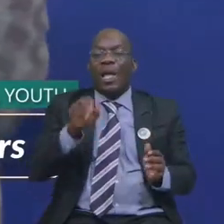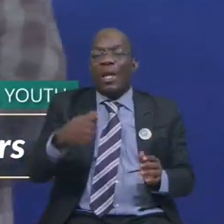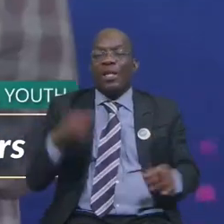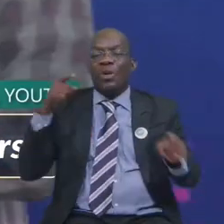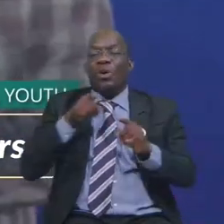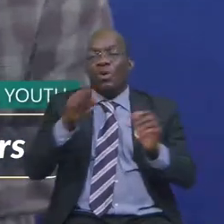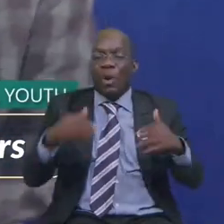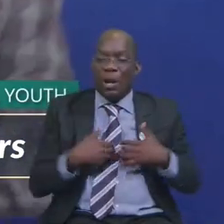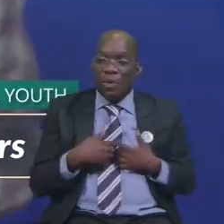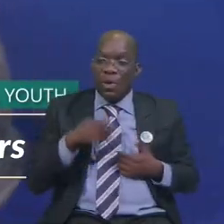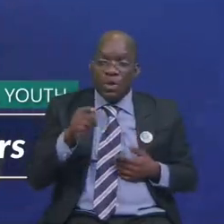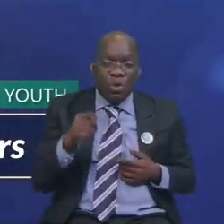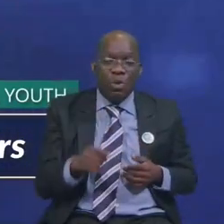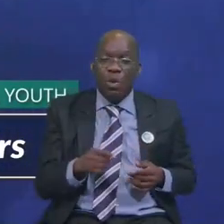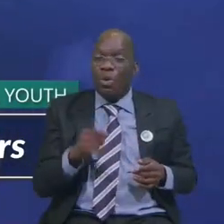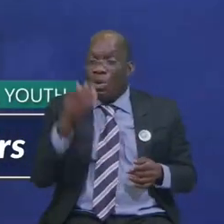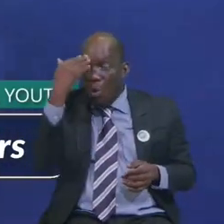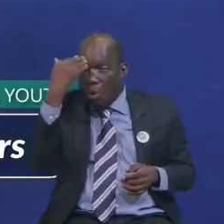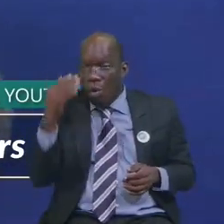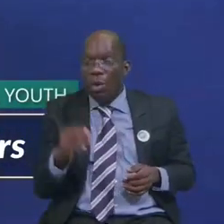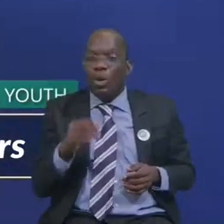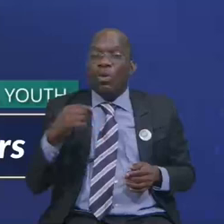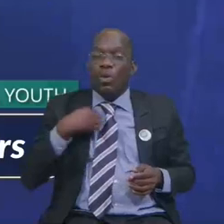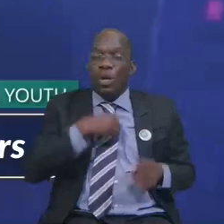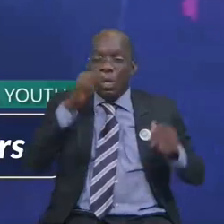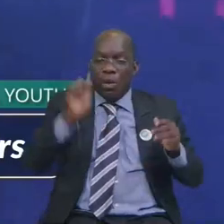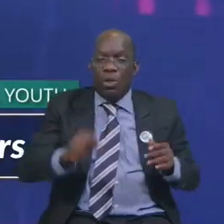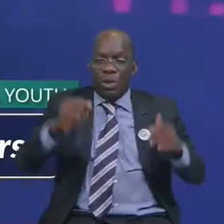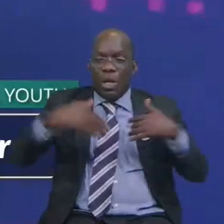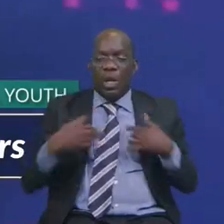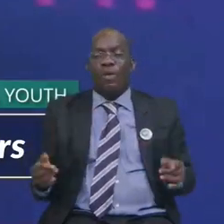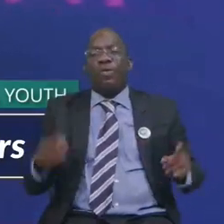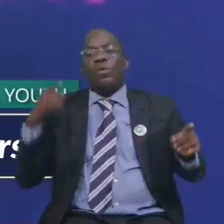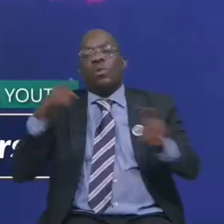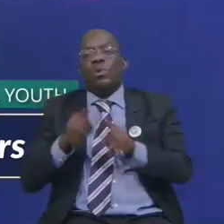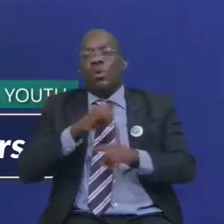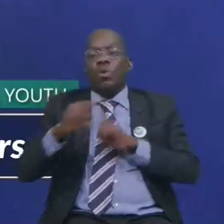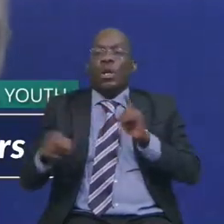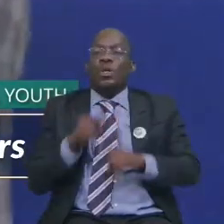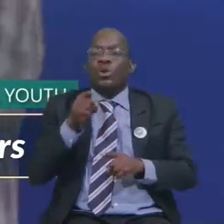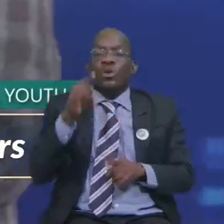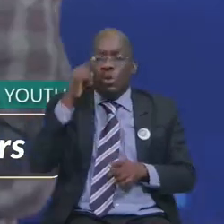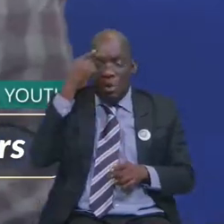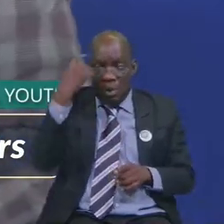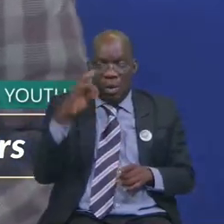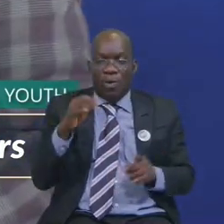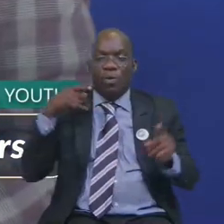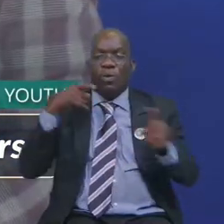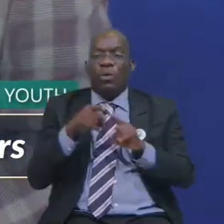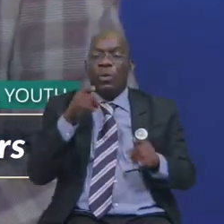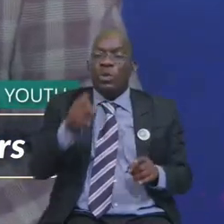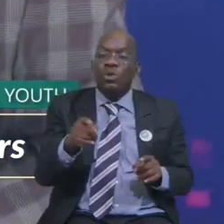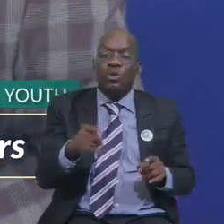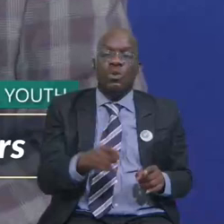tu entendais tu dois avoir des objectifs et quand tu penses aux objectifs entendu